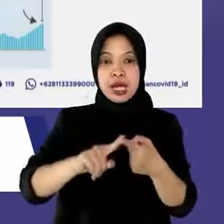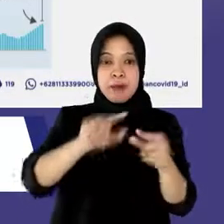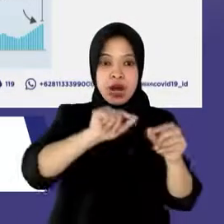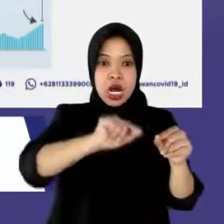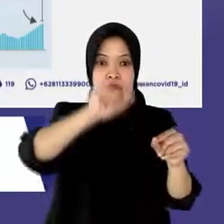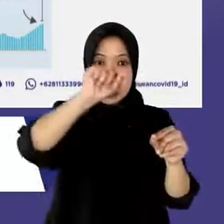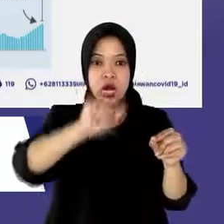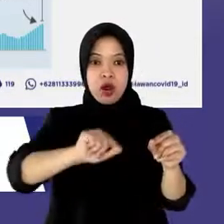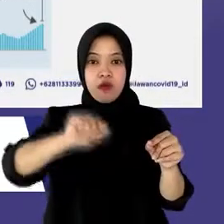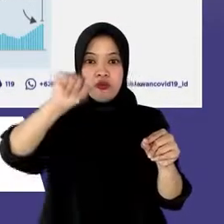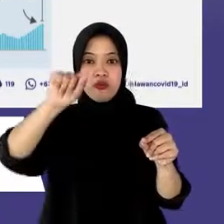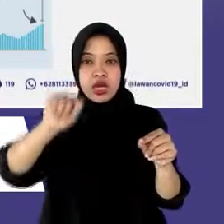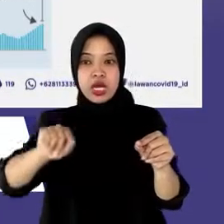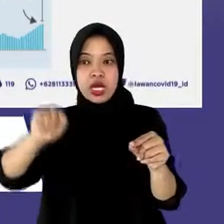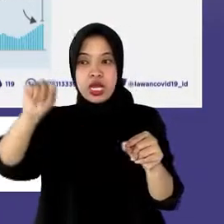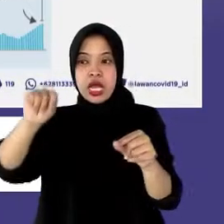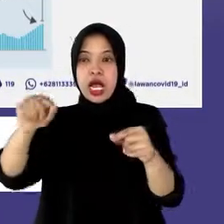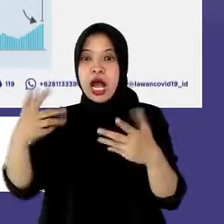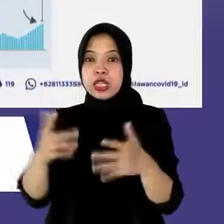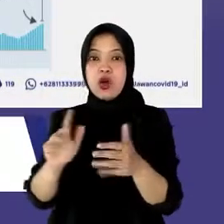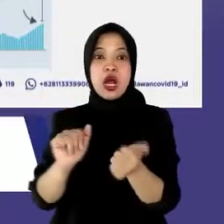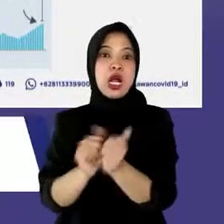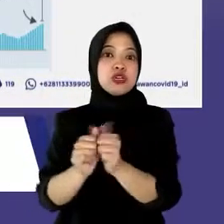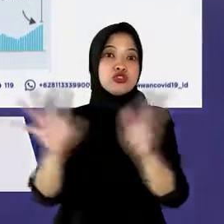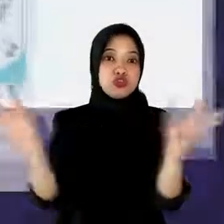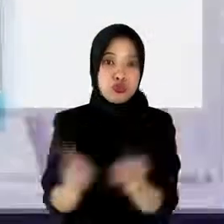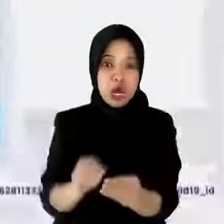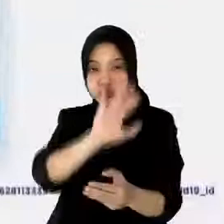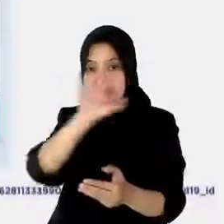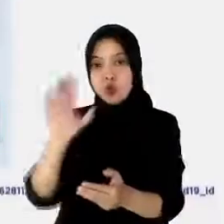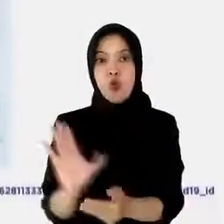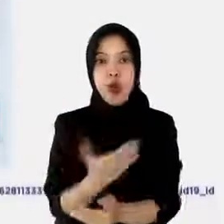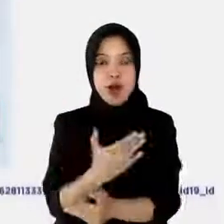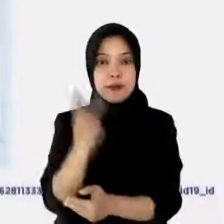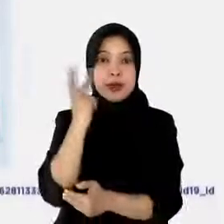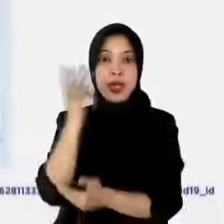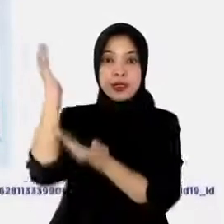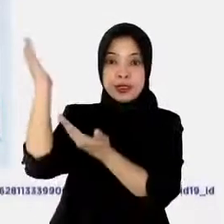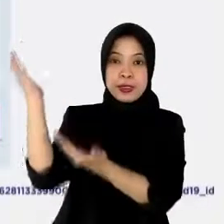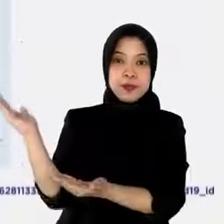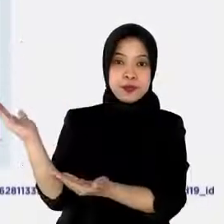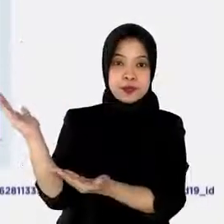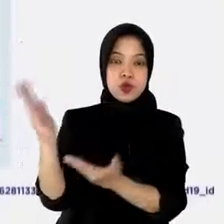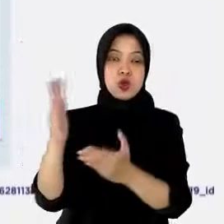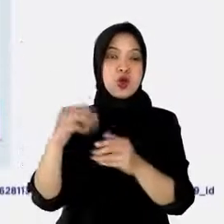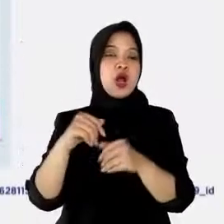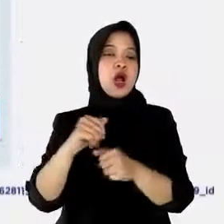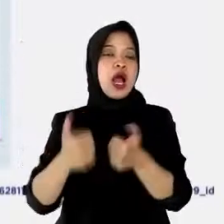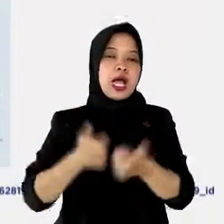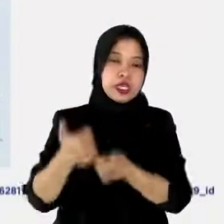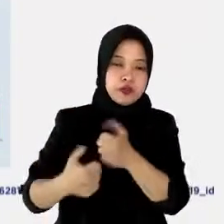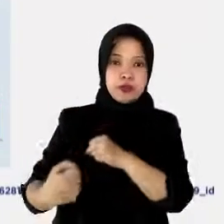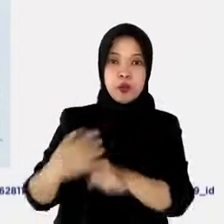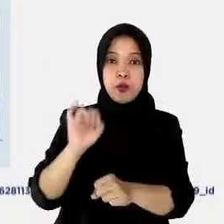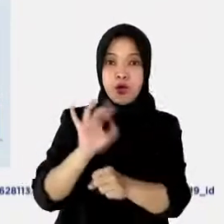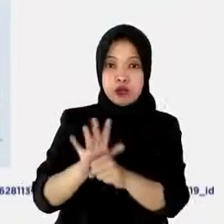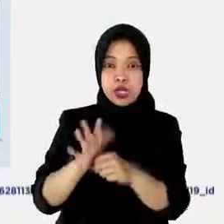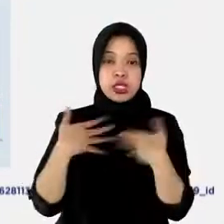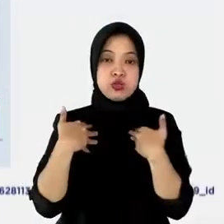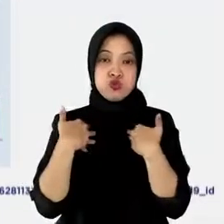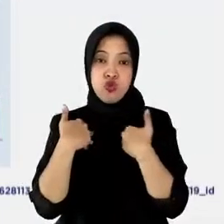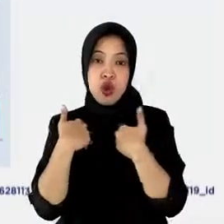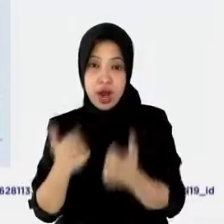grafik kasus kumulatif atau total kasus Hai jika kita melihat grafik kumulatif baik kasus positif